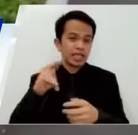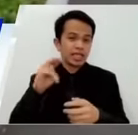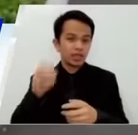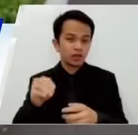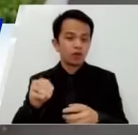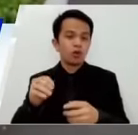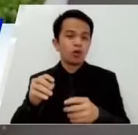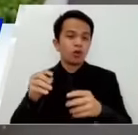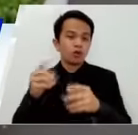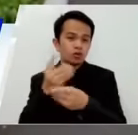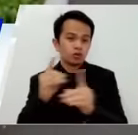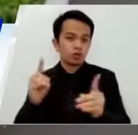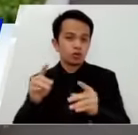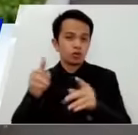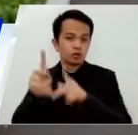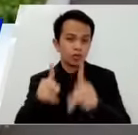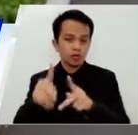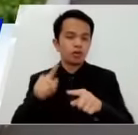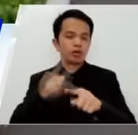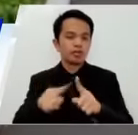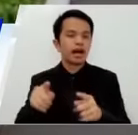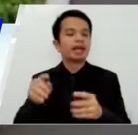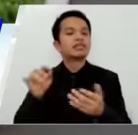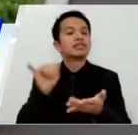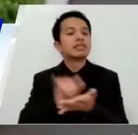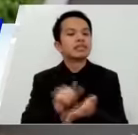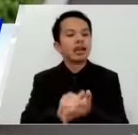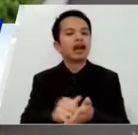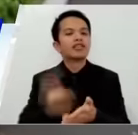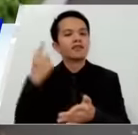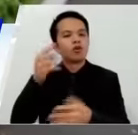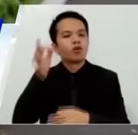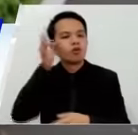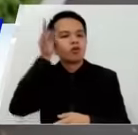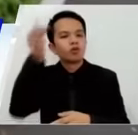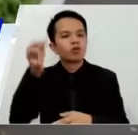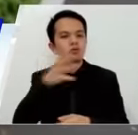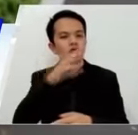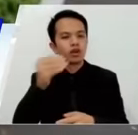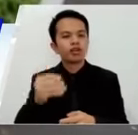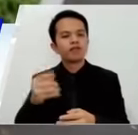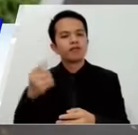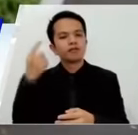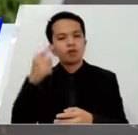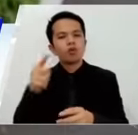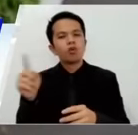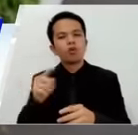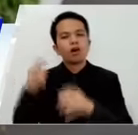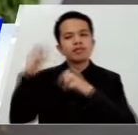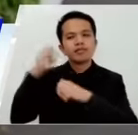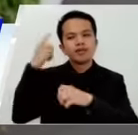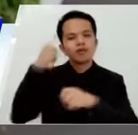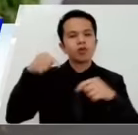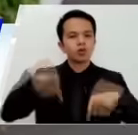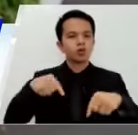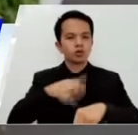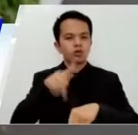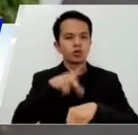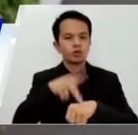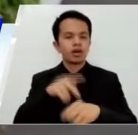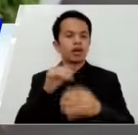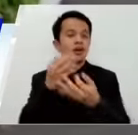Democracies, kundi dahil ito ang magtatakda sa kinabukasan at patutunguhan ng ating rehiyon. Isang malaya,